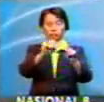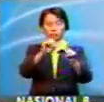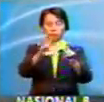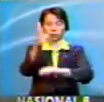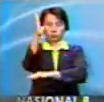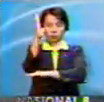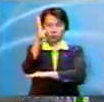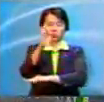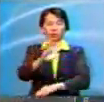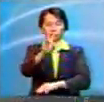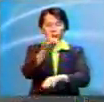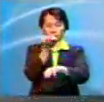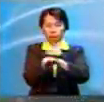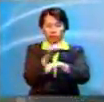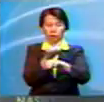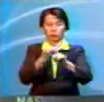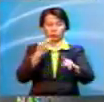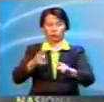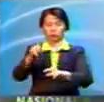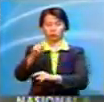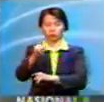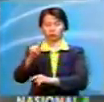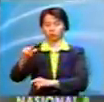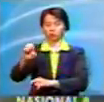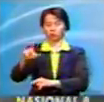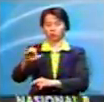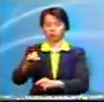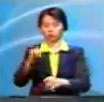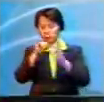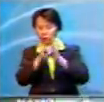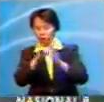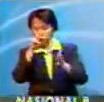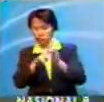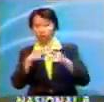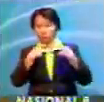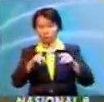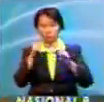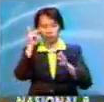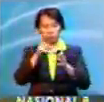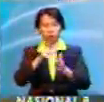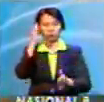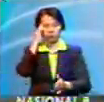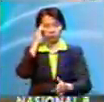tengah hari, 7 Batu Nautika dari Tanjung Gelang. Identiti mayat sedang dikenal pasti.